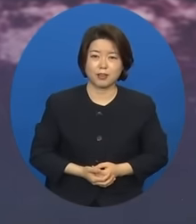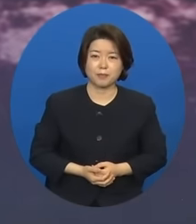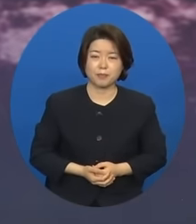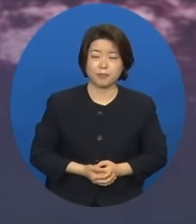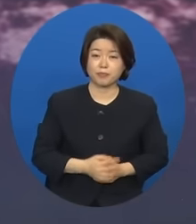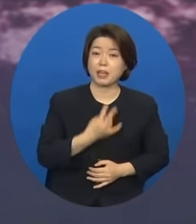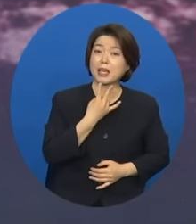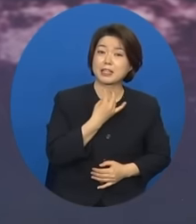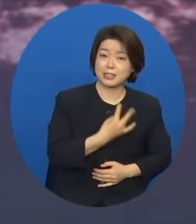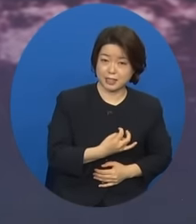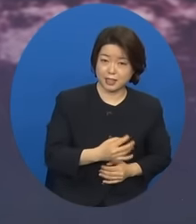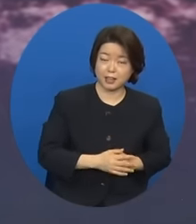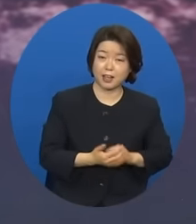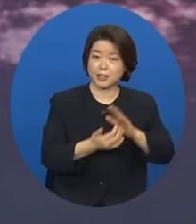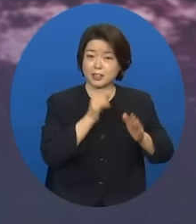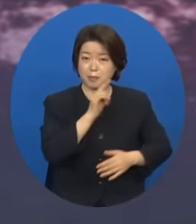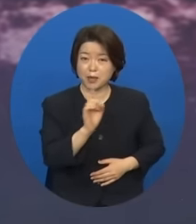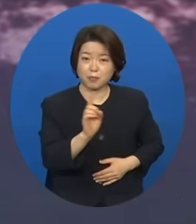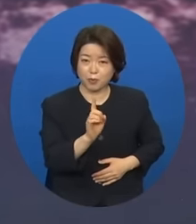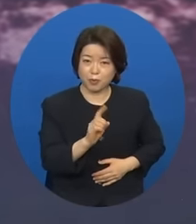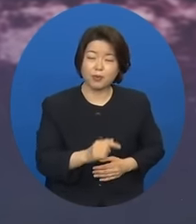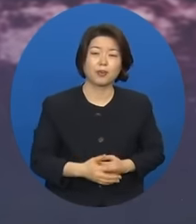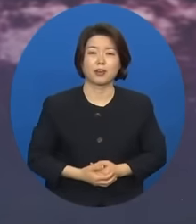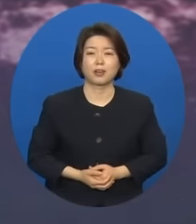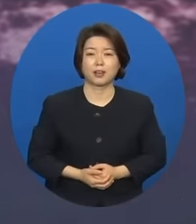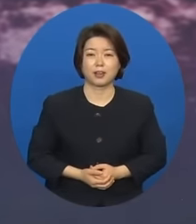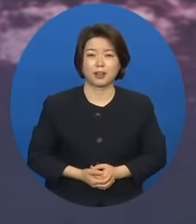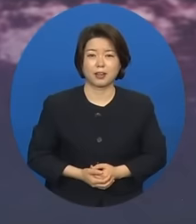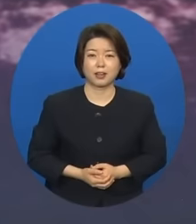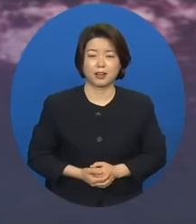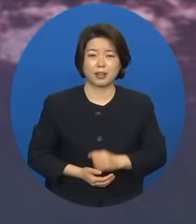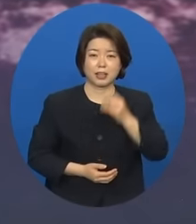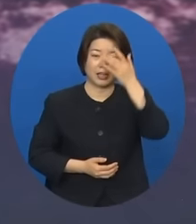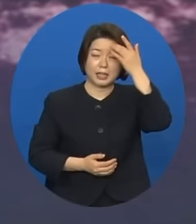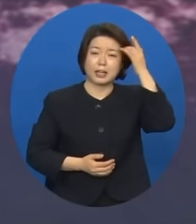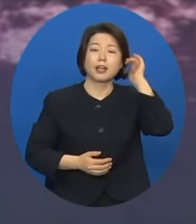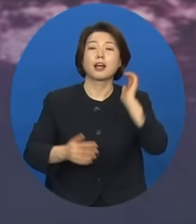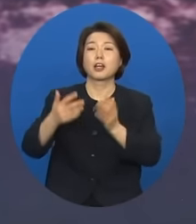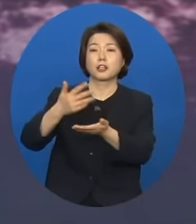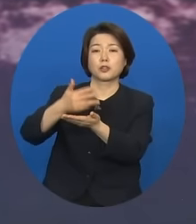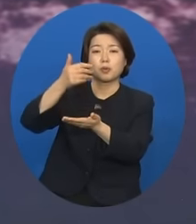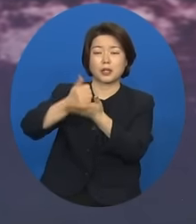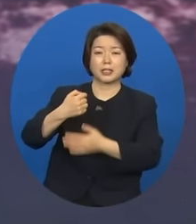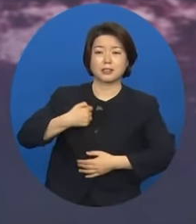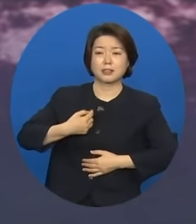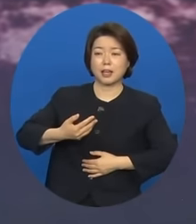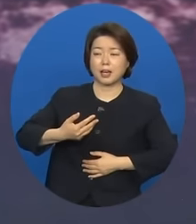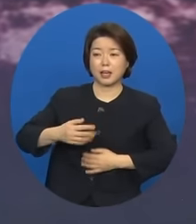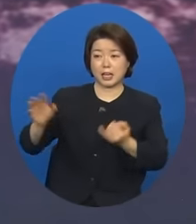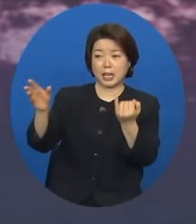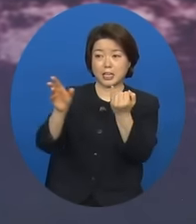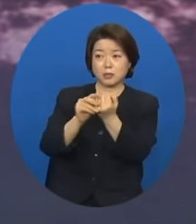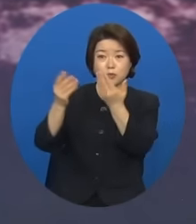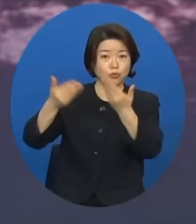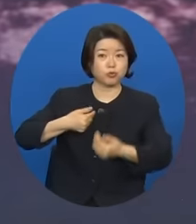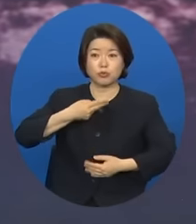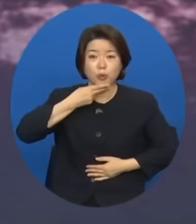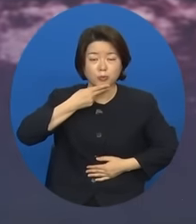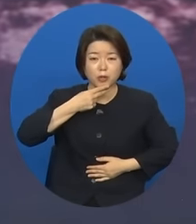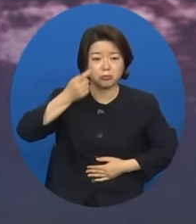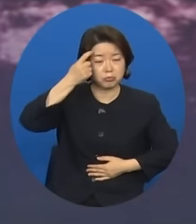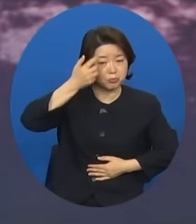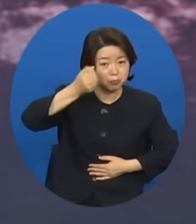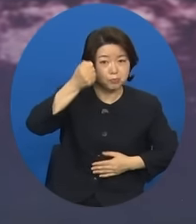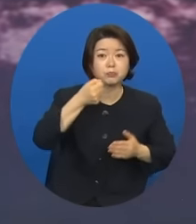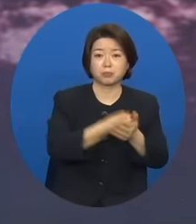사례가 아까 뭐라고 했습니까 여호와께서 나에게 임신하지 못하게 하셨다 그렇게 결론 내렸었죠 그렇죠 그